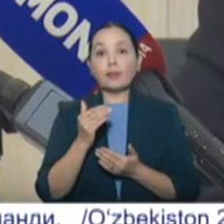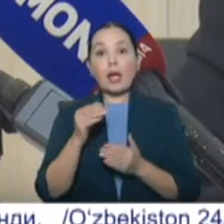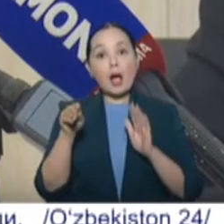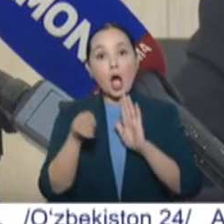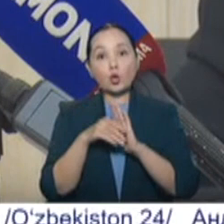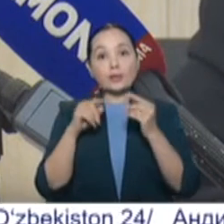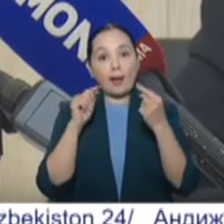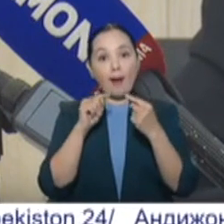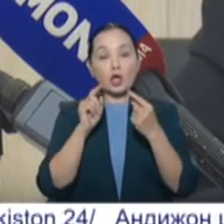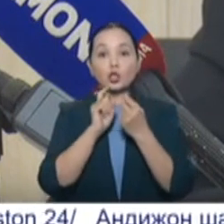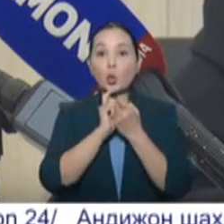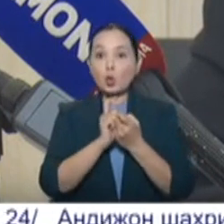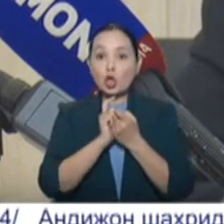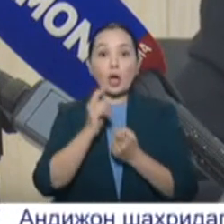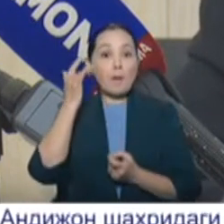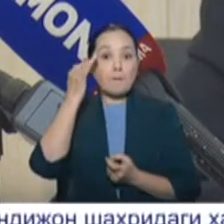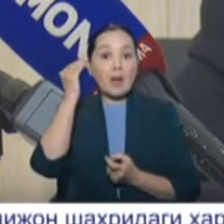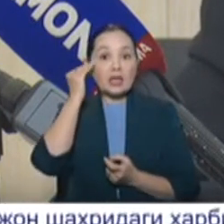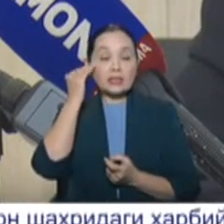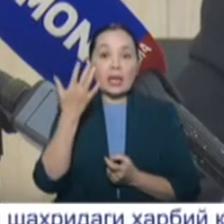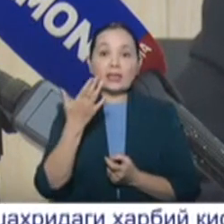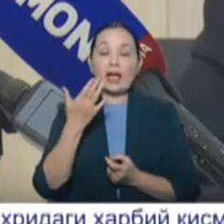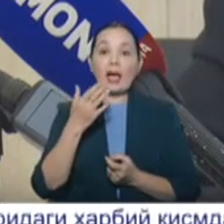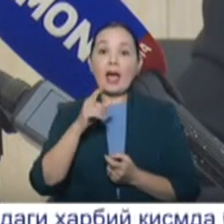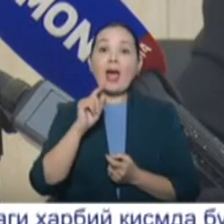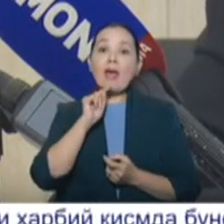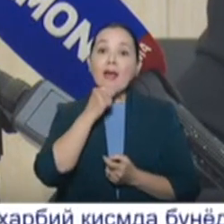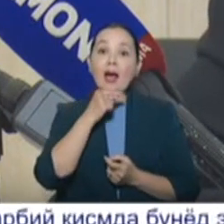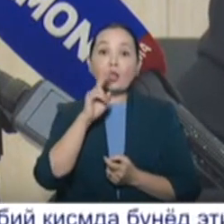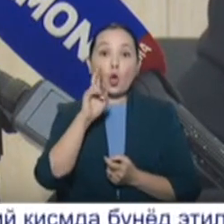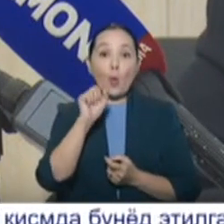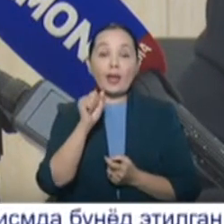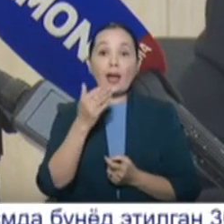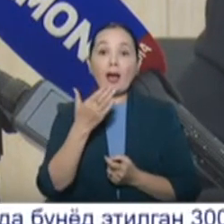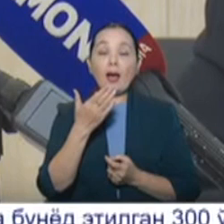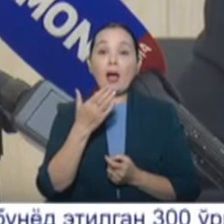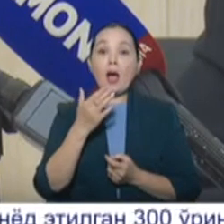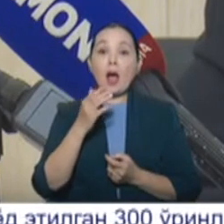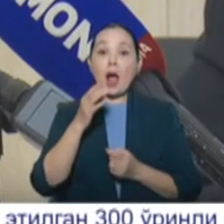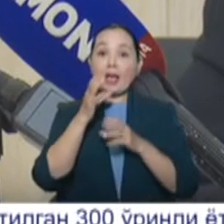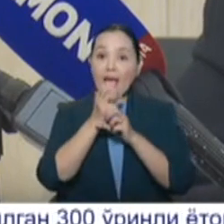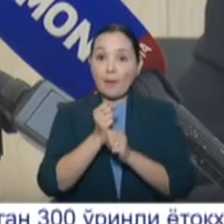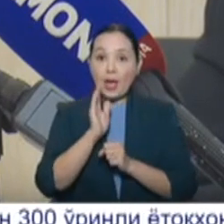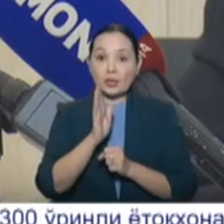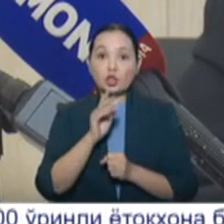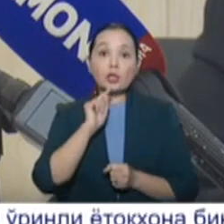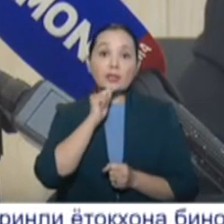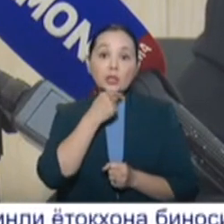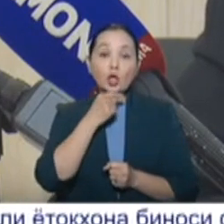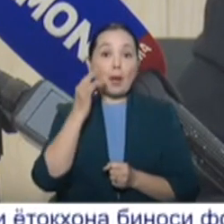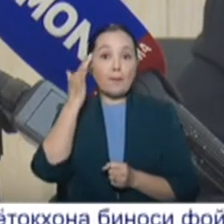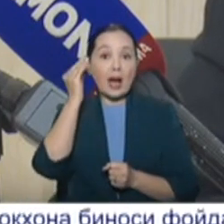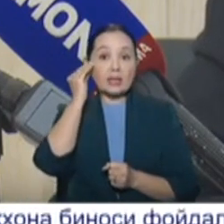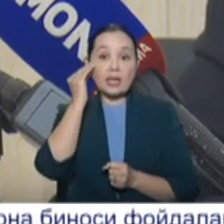korrupsiyaga qarshi kurash maqsadida umuman teневой ekonomika deymiz, teневой ekonomikaning ulushini kamaytirish iqtisodiyotda maqsadida bizlar